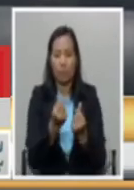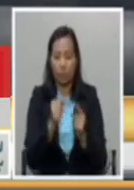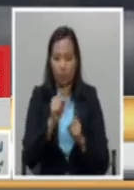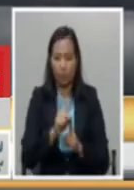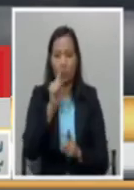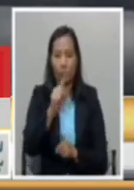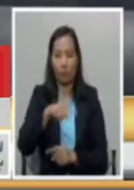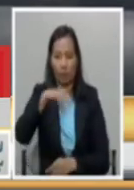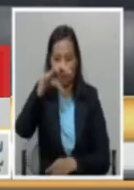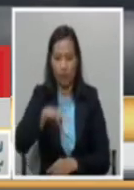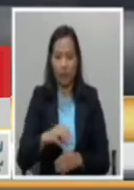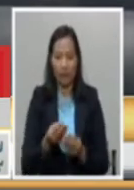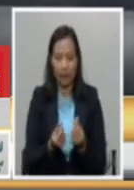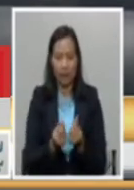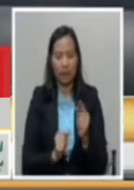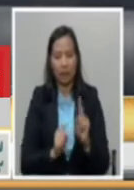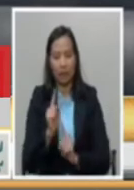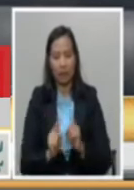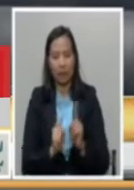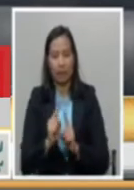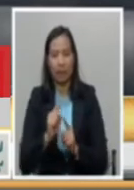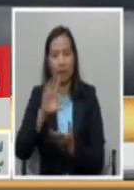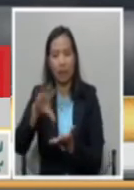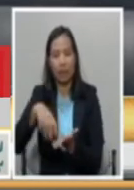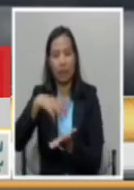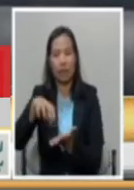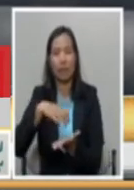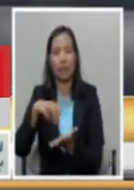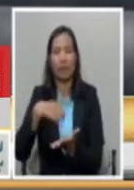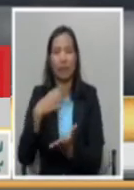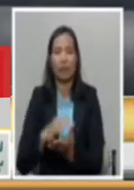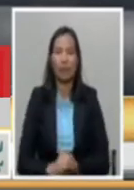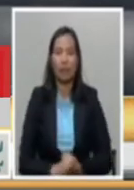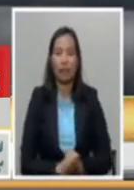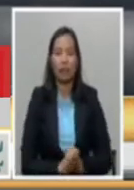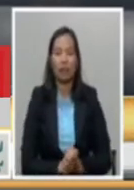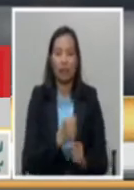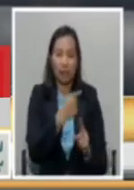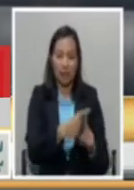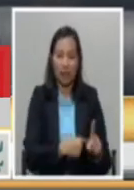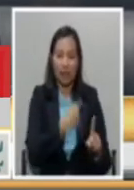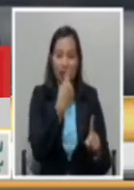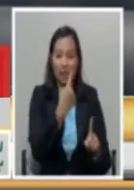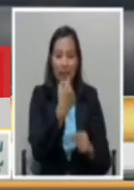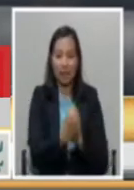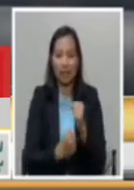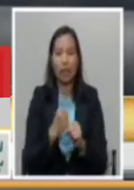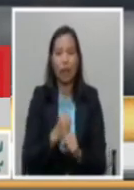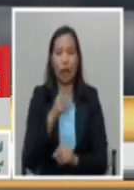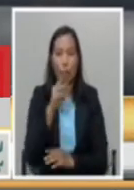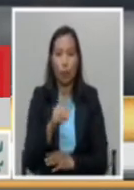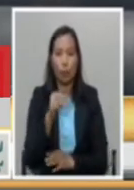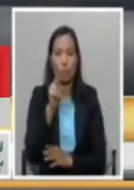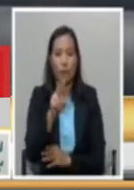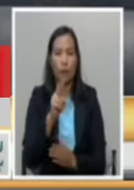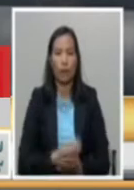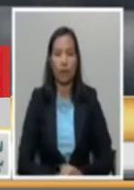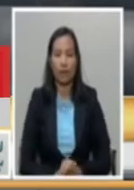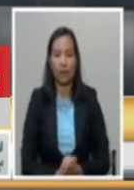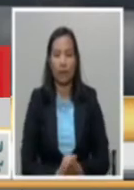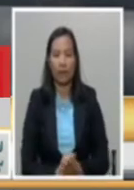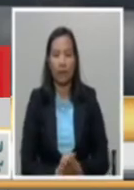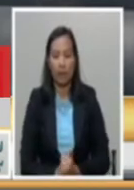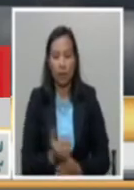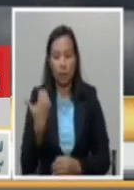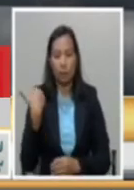ำนักงานสถิติแห่งชาติได้รายงานว่าในเดือนกรกฎาคม2562คาดการว่า